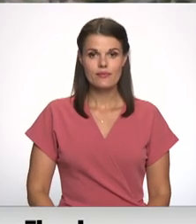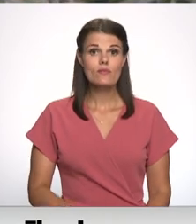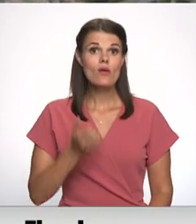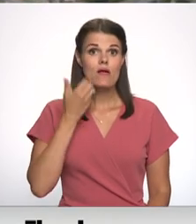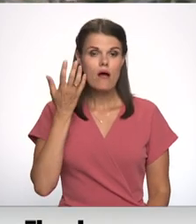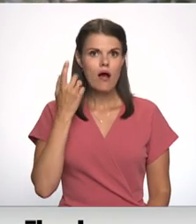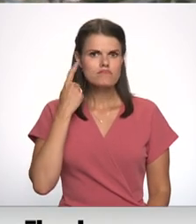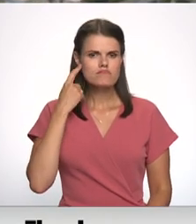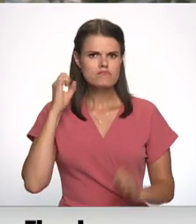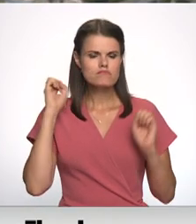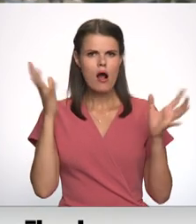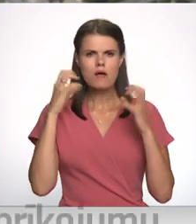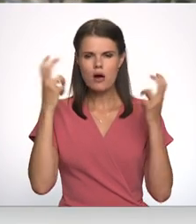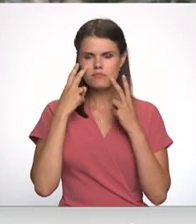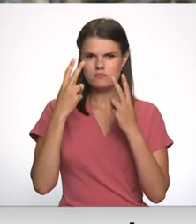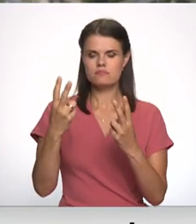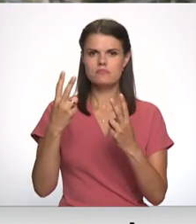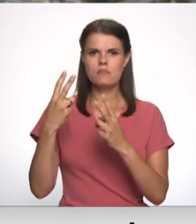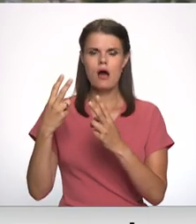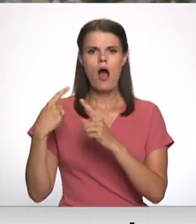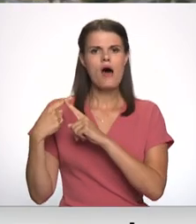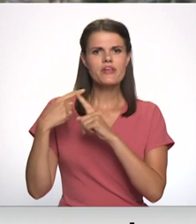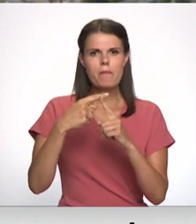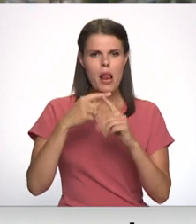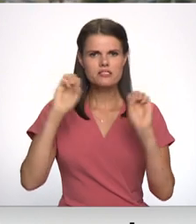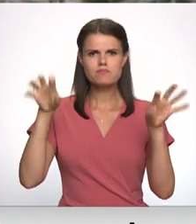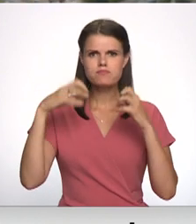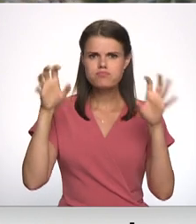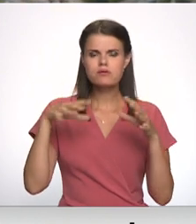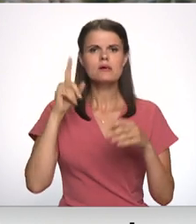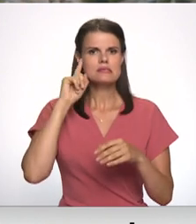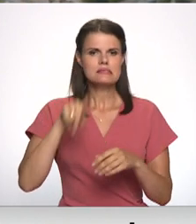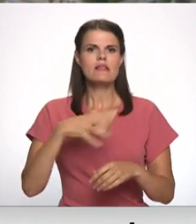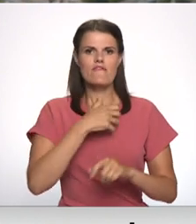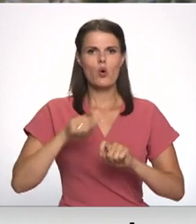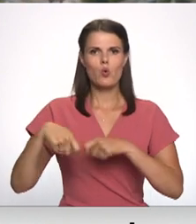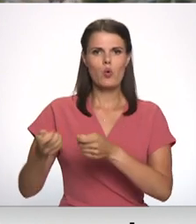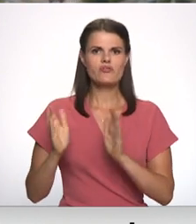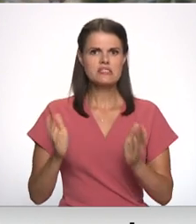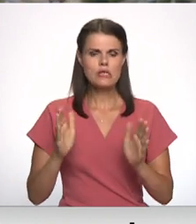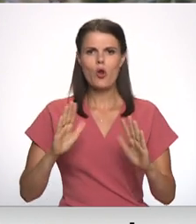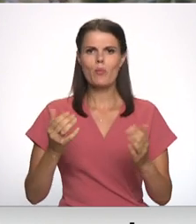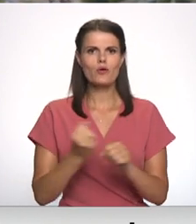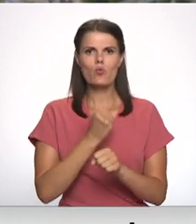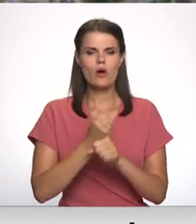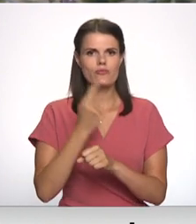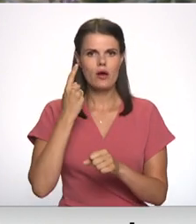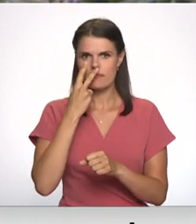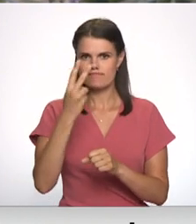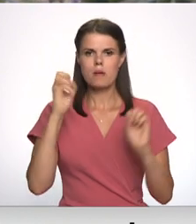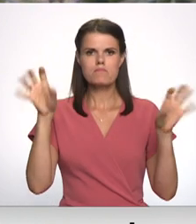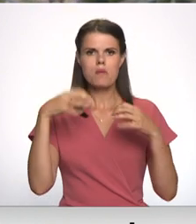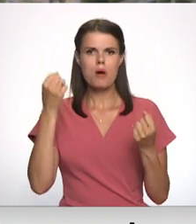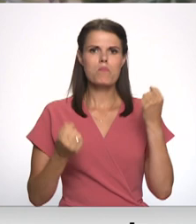Kad dzirdam sirēnas un uz ielām redzam operatīvo transportu ar bakugunīm, zinām, ka jādod ceļš. Taču ko darīt, ja ar bakugunīm